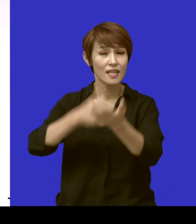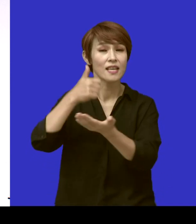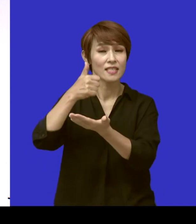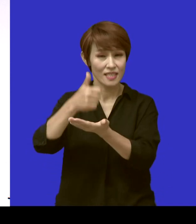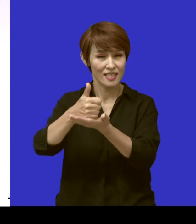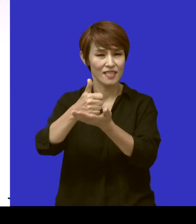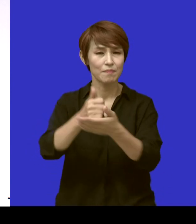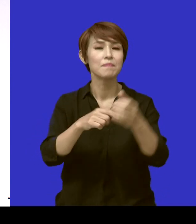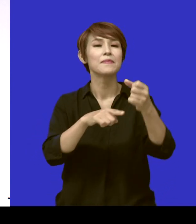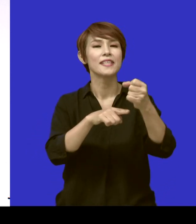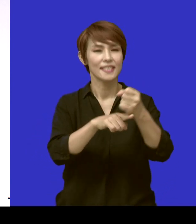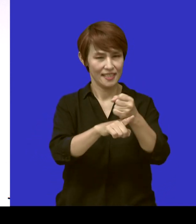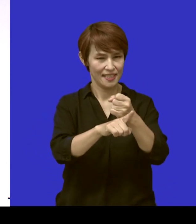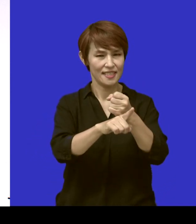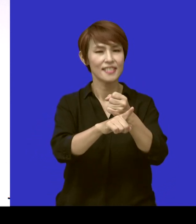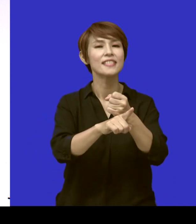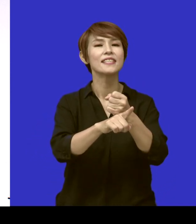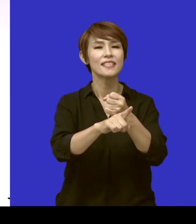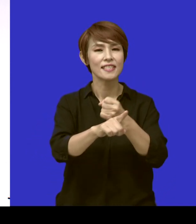하나님의